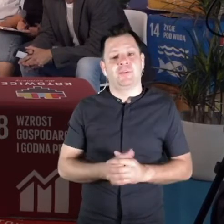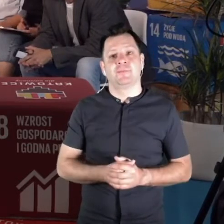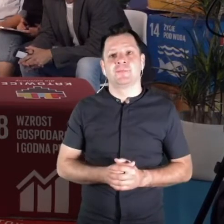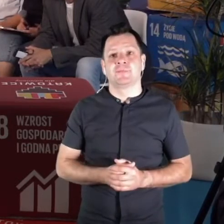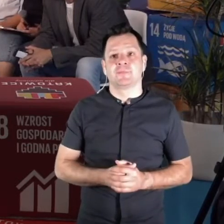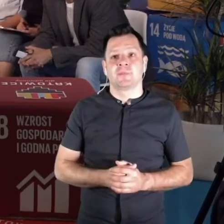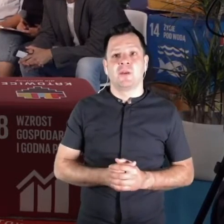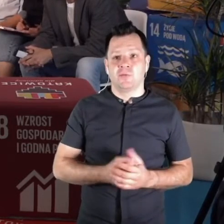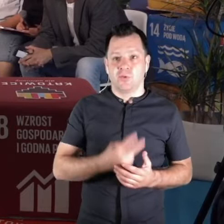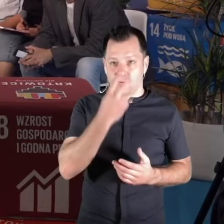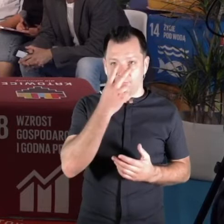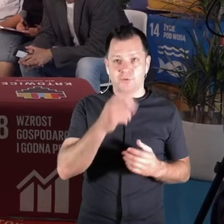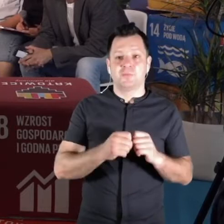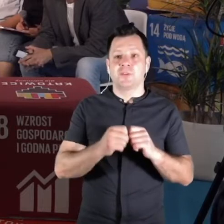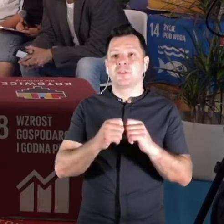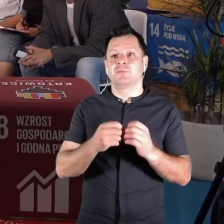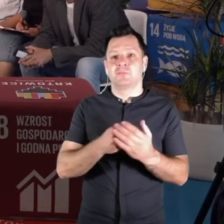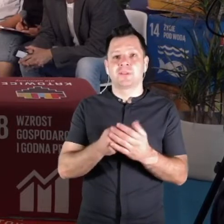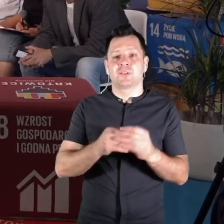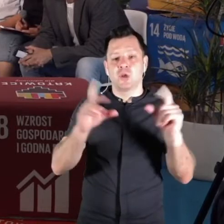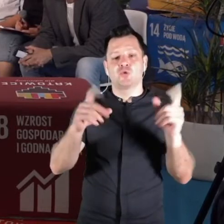Tutaj mamy też na zdjęciu pomysłodawców.